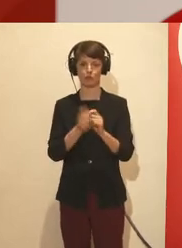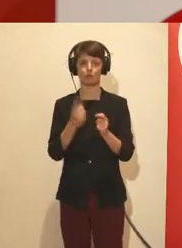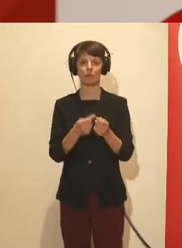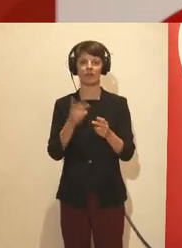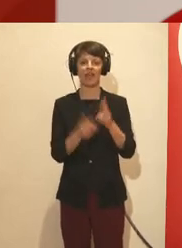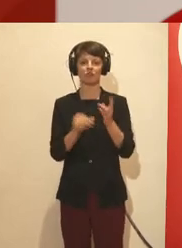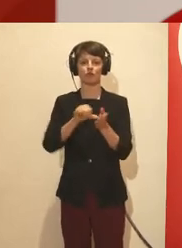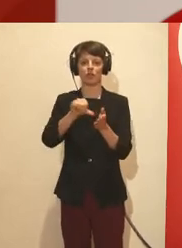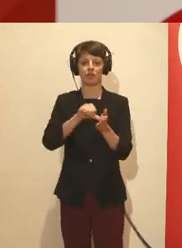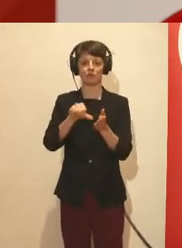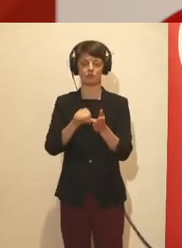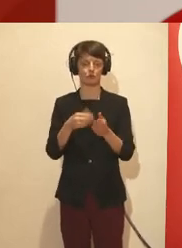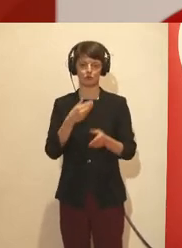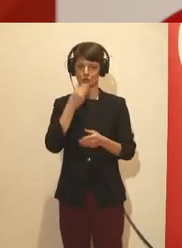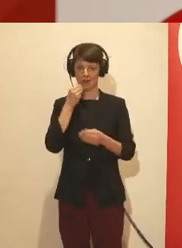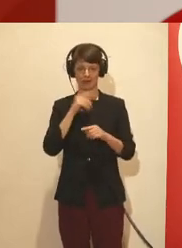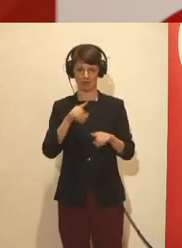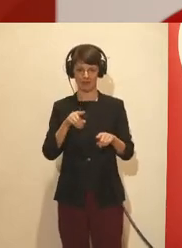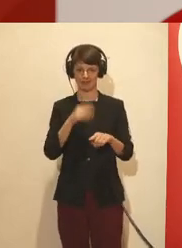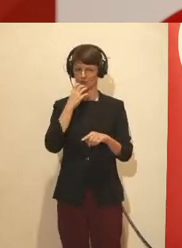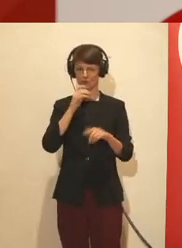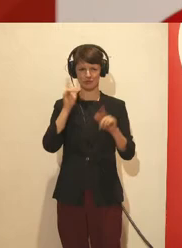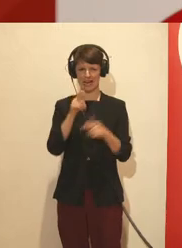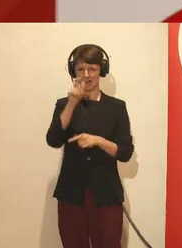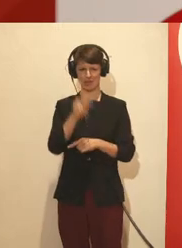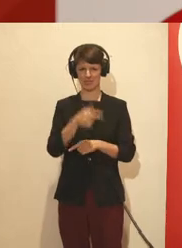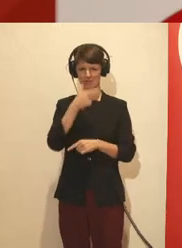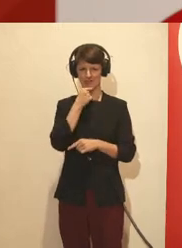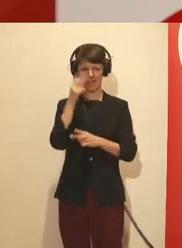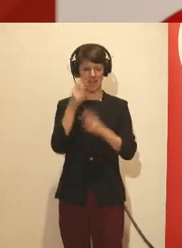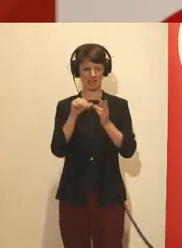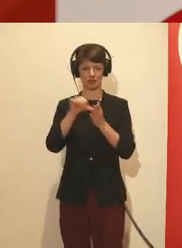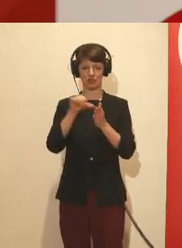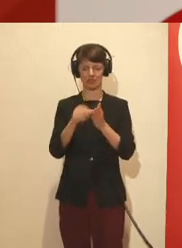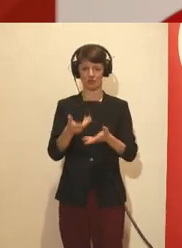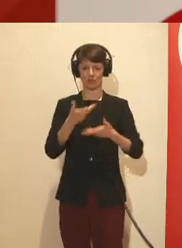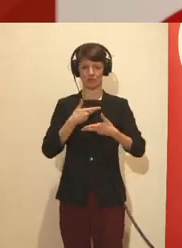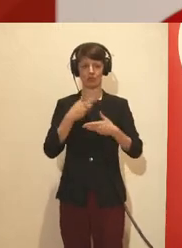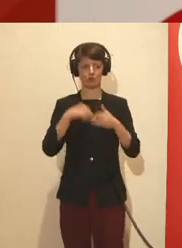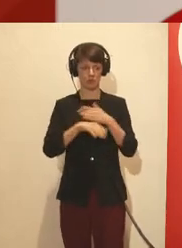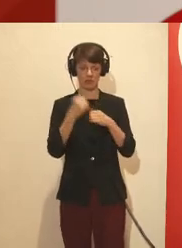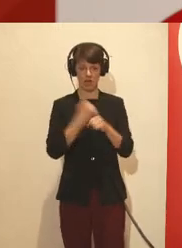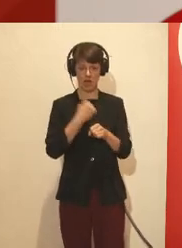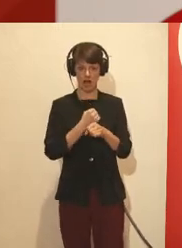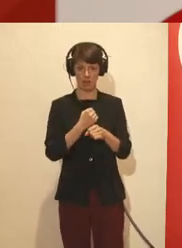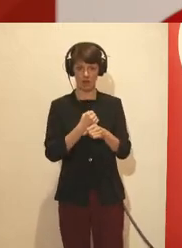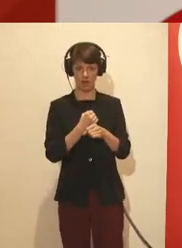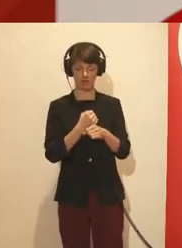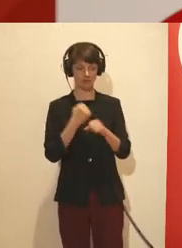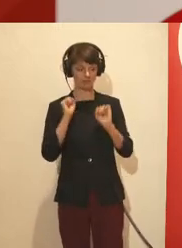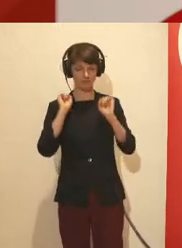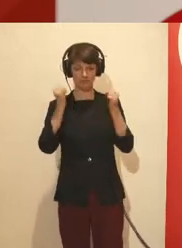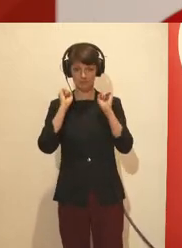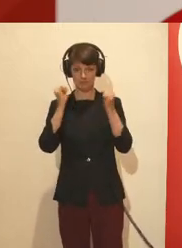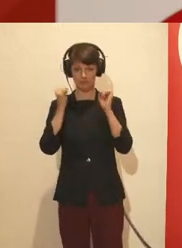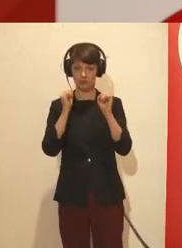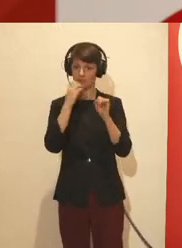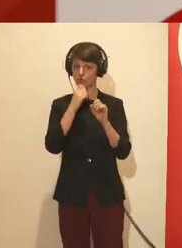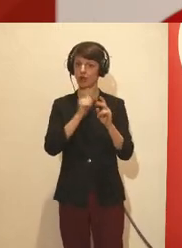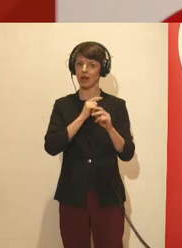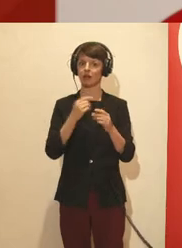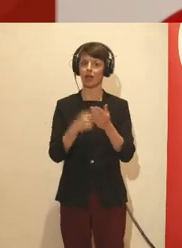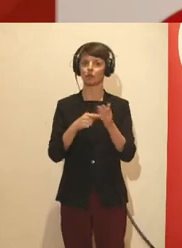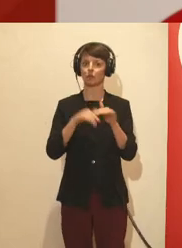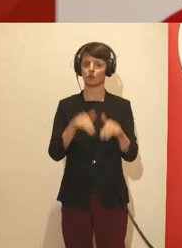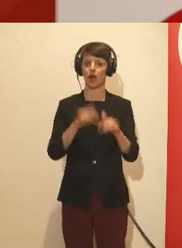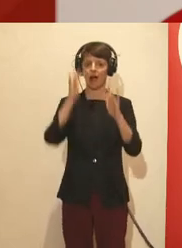denn letztendlich möchte niemand entschädigt werden sondern will mit der eigenen arbeit mit dem was man tut an eigenen anspruch auf einkommen und